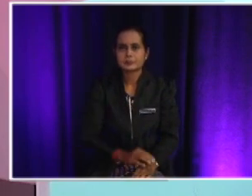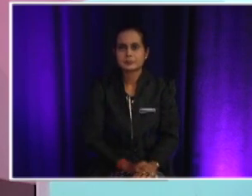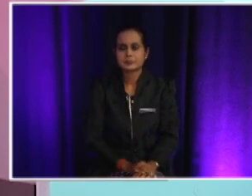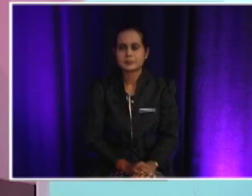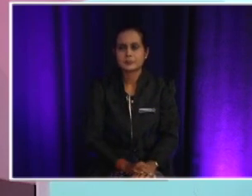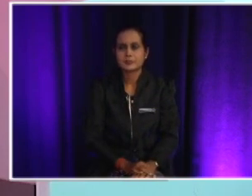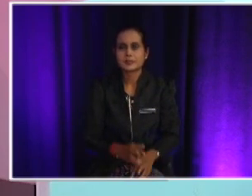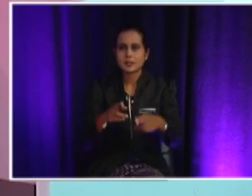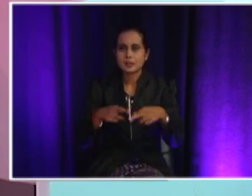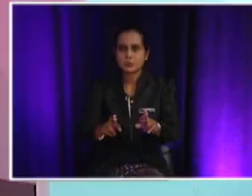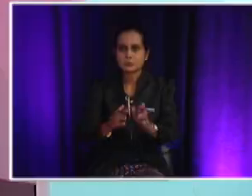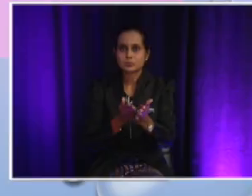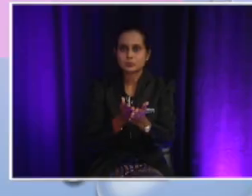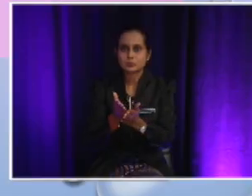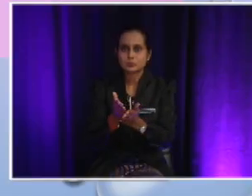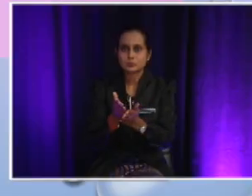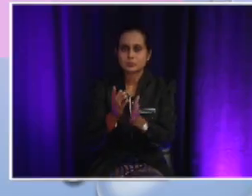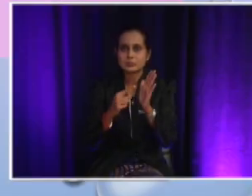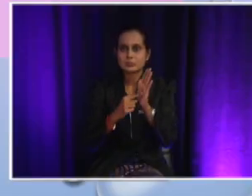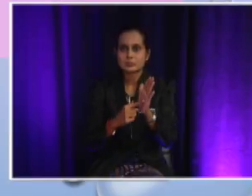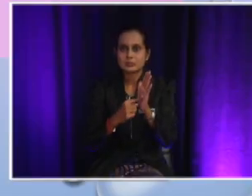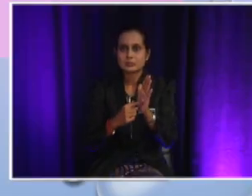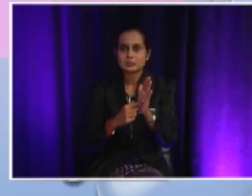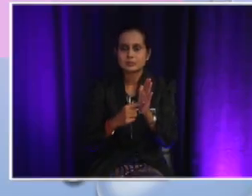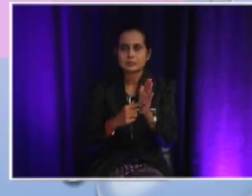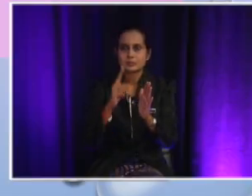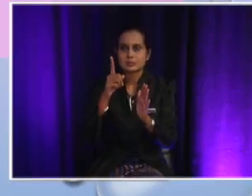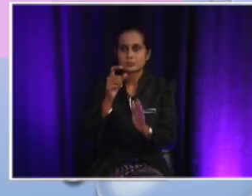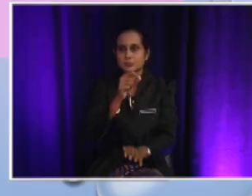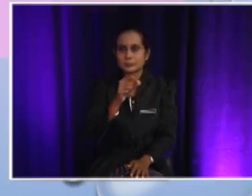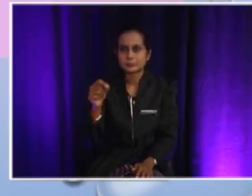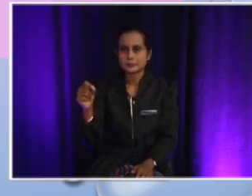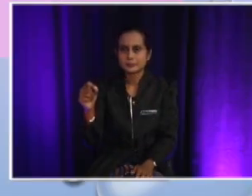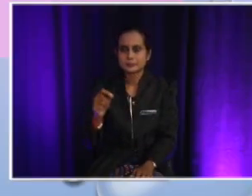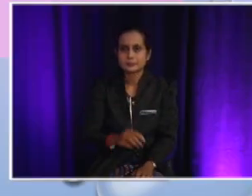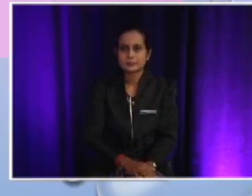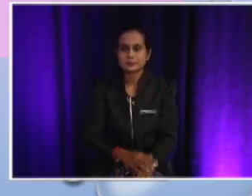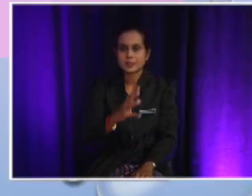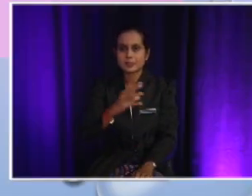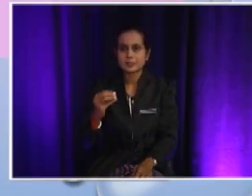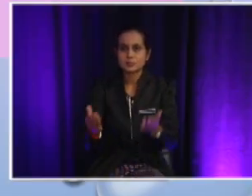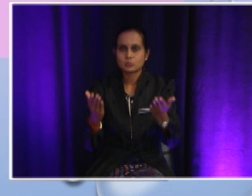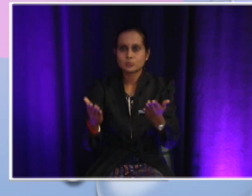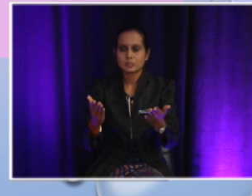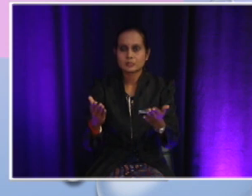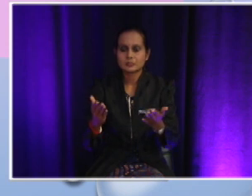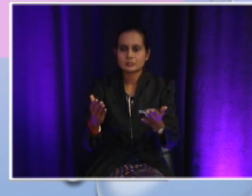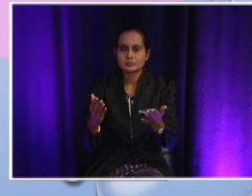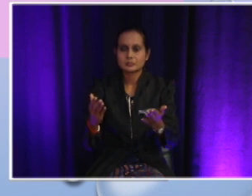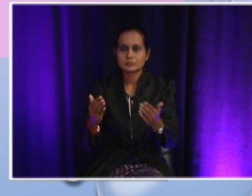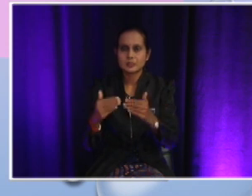arus terus, simbol dia adalah satu garisan saja kat bawah. Jadi motor arus terus dan mungkin sambungan untuk